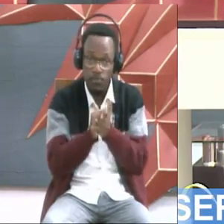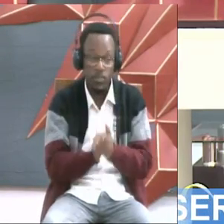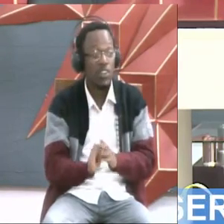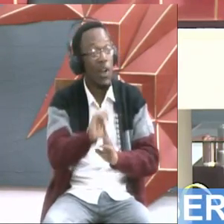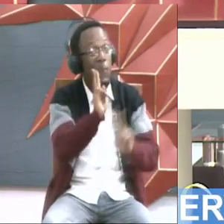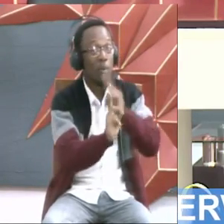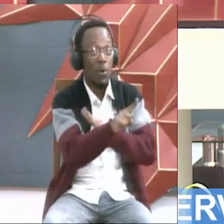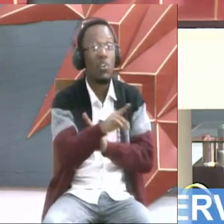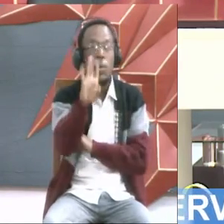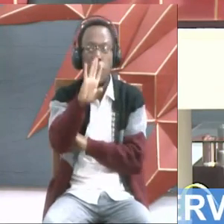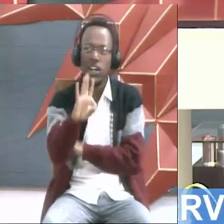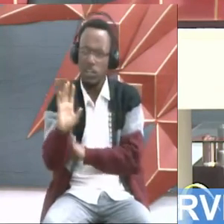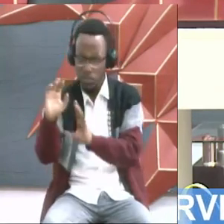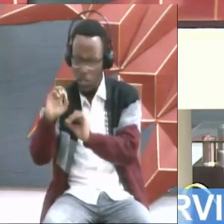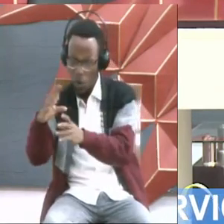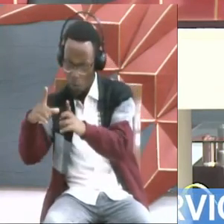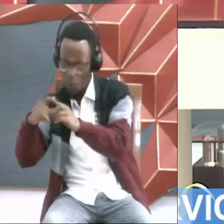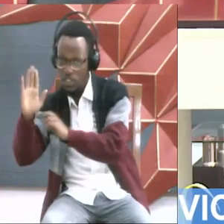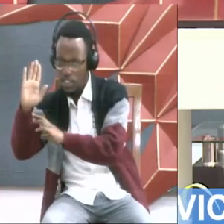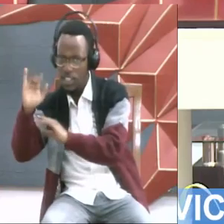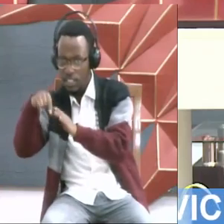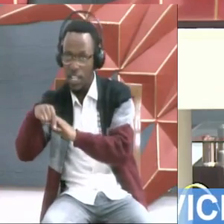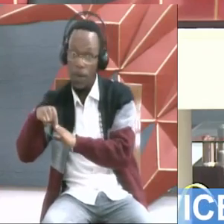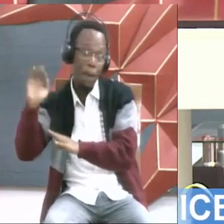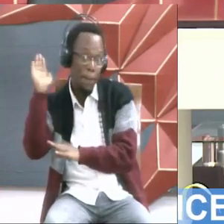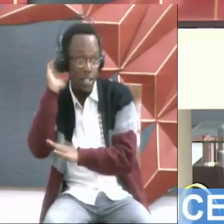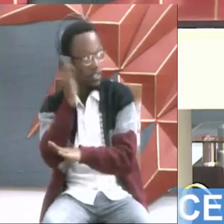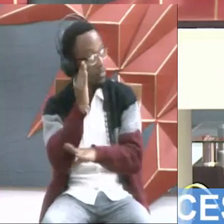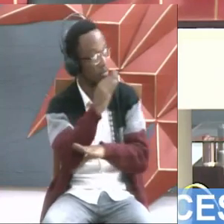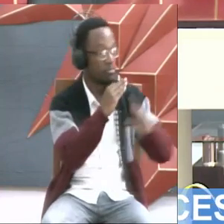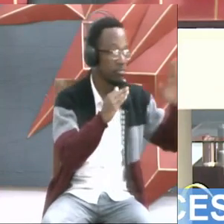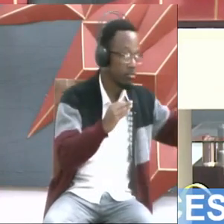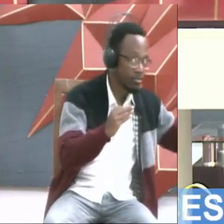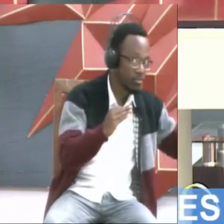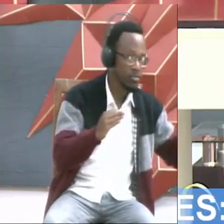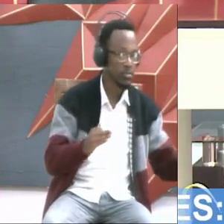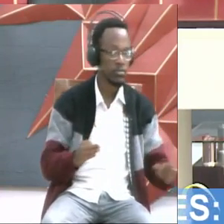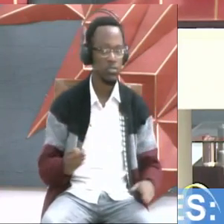Imana ifata ijambo ryayo bumvise ikari